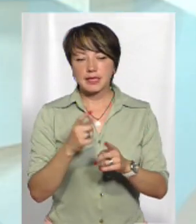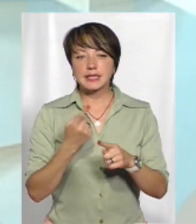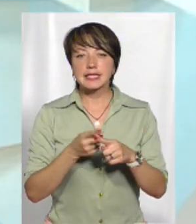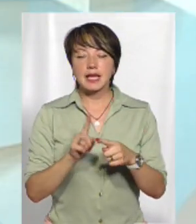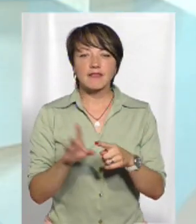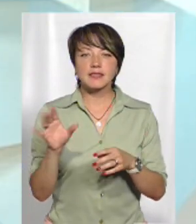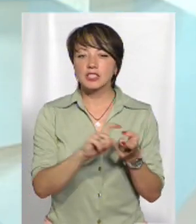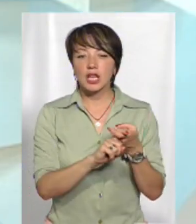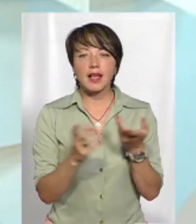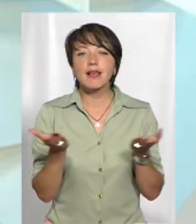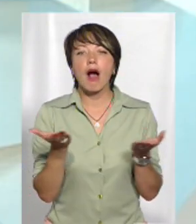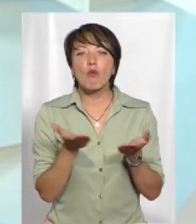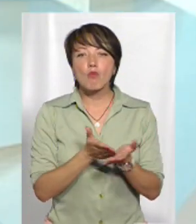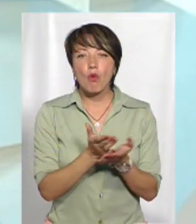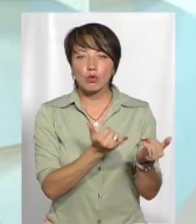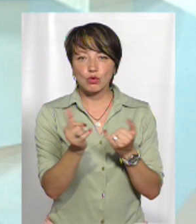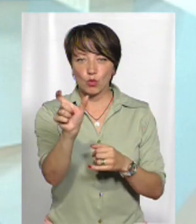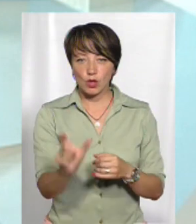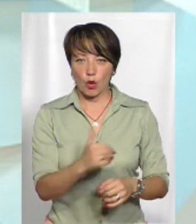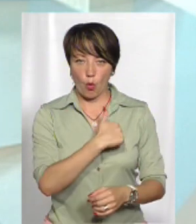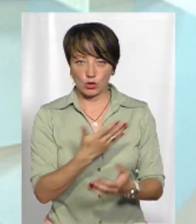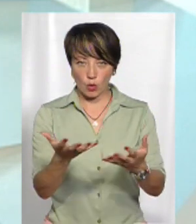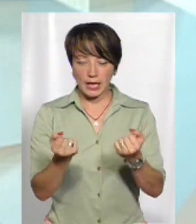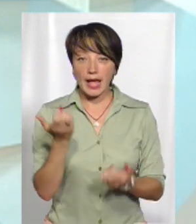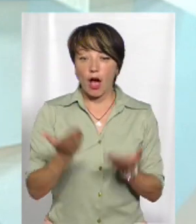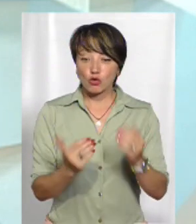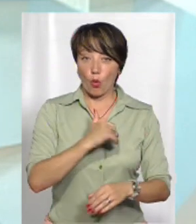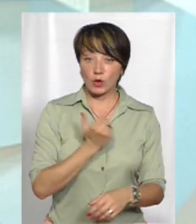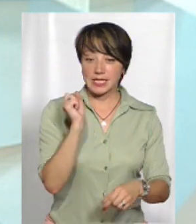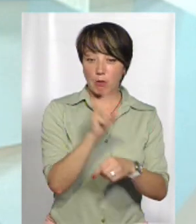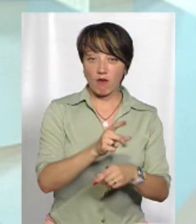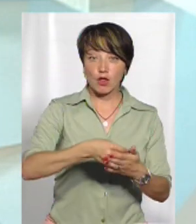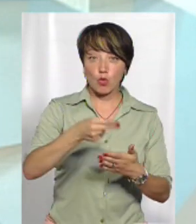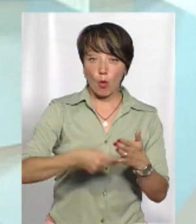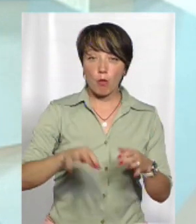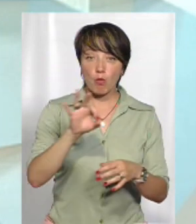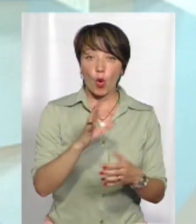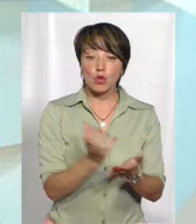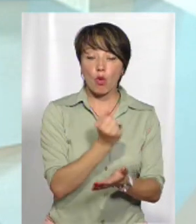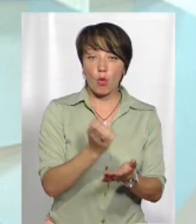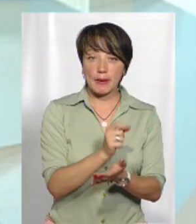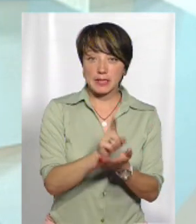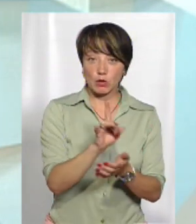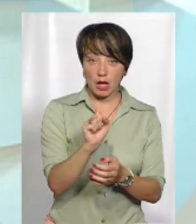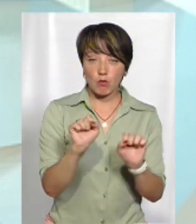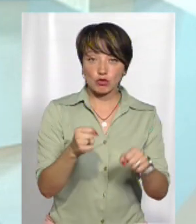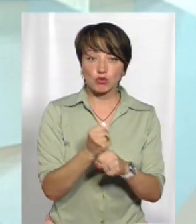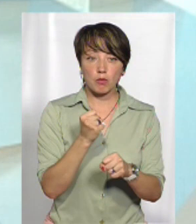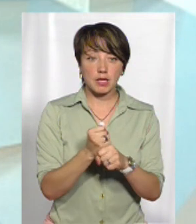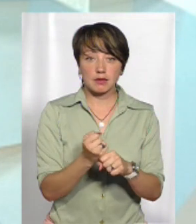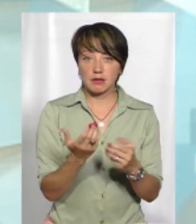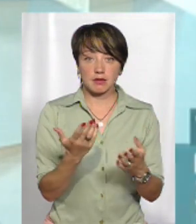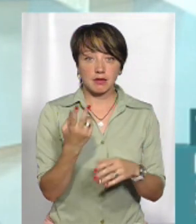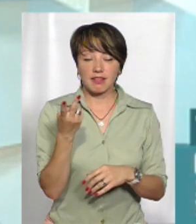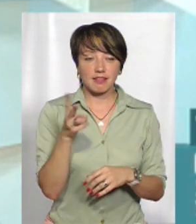послугу хоче особа отримати. Якщо вона хоче отримати, замовити довідку про доходи пенсіонера, то це можна зробити